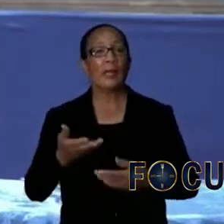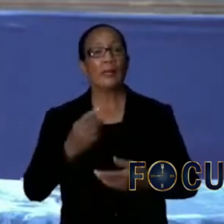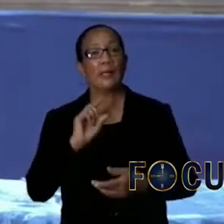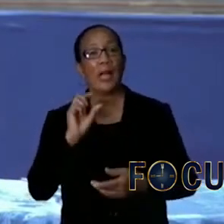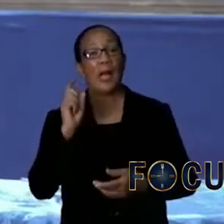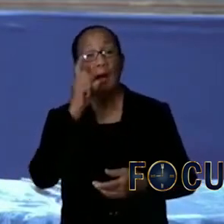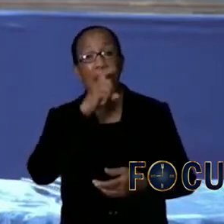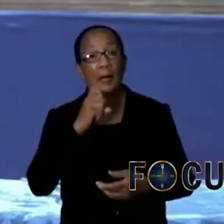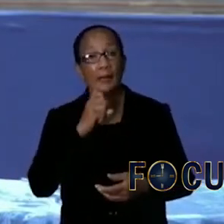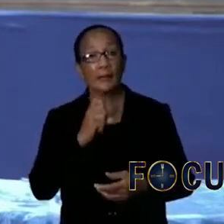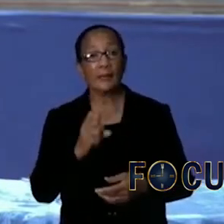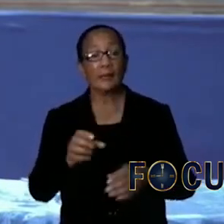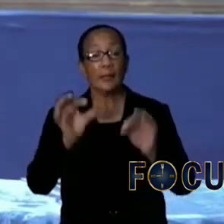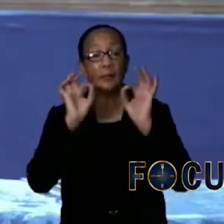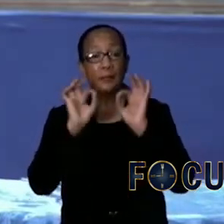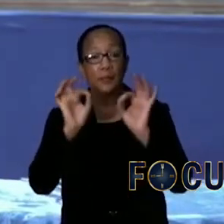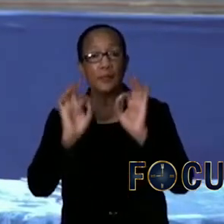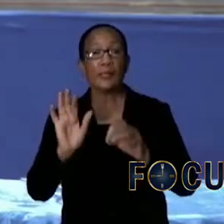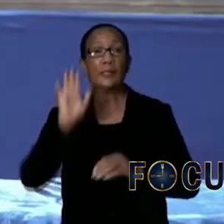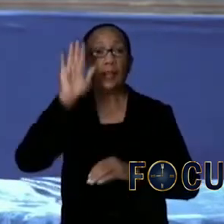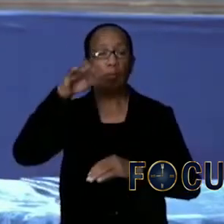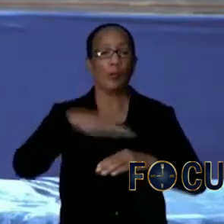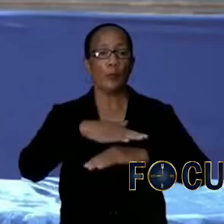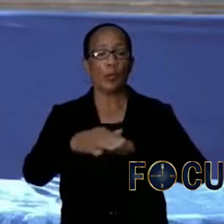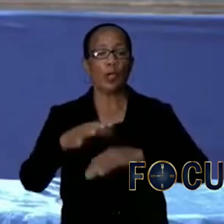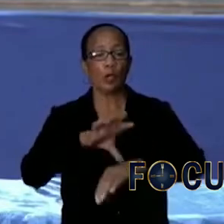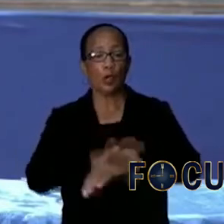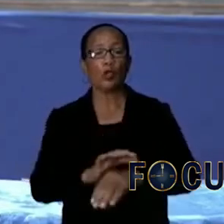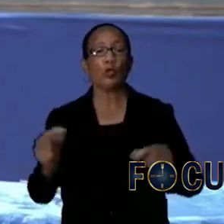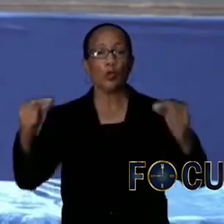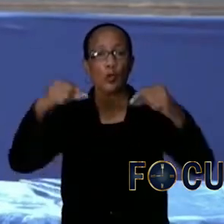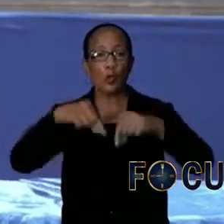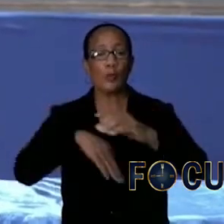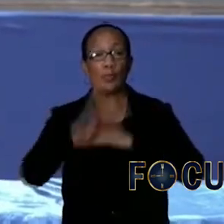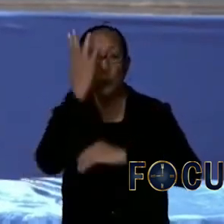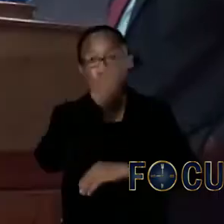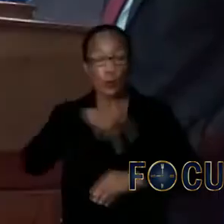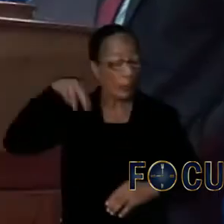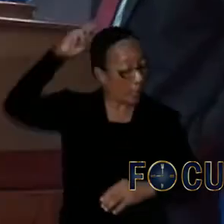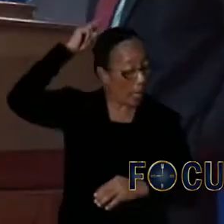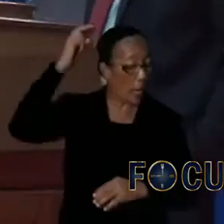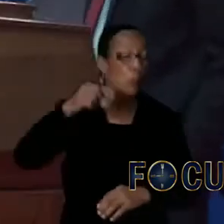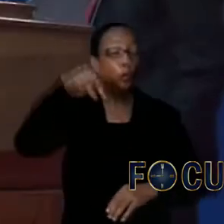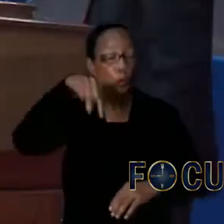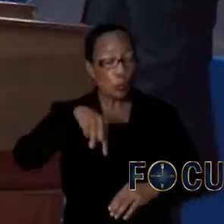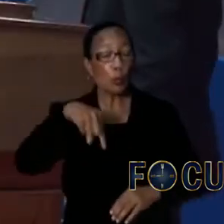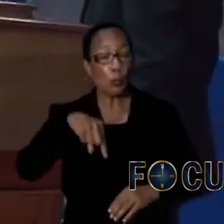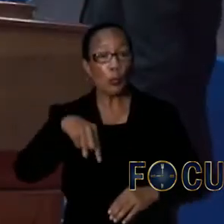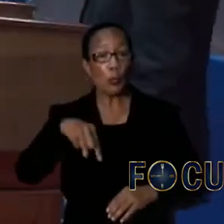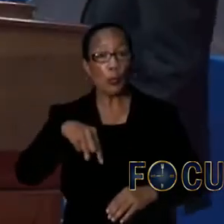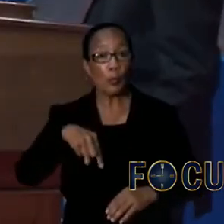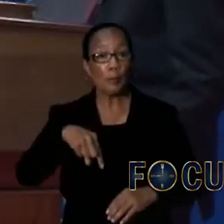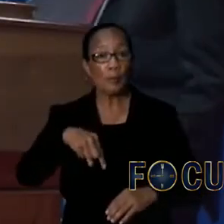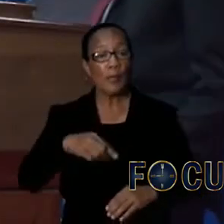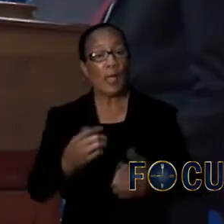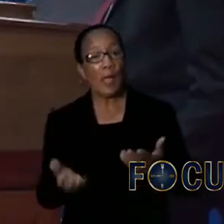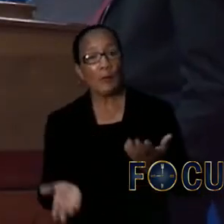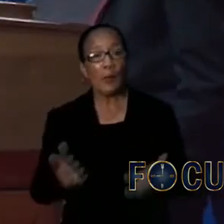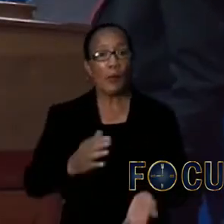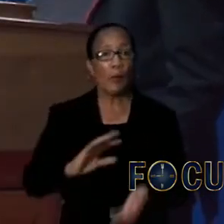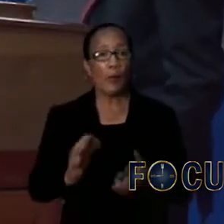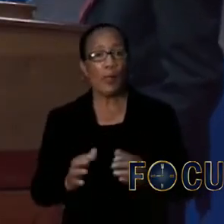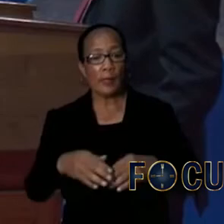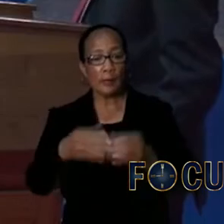op specialisten uit het buitenland, of artsen uit het buitenland, mag ik u zeggen dat wij een gefaseerde